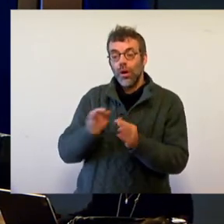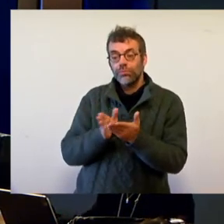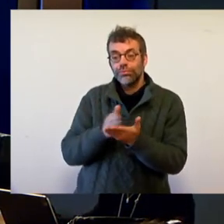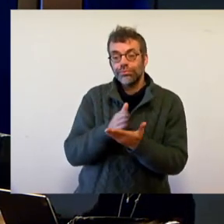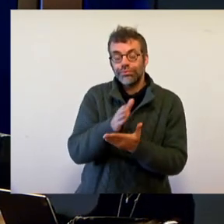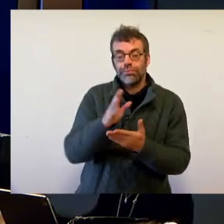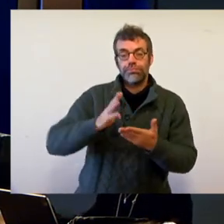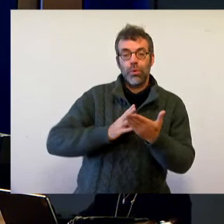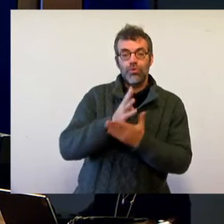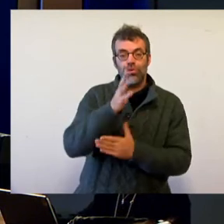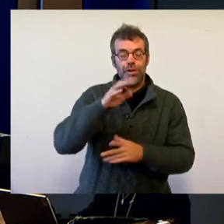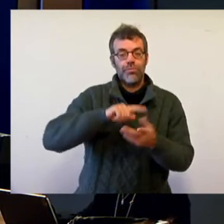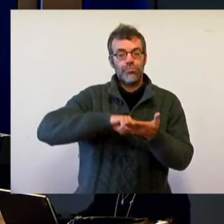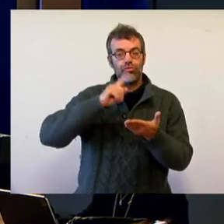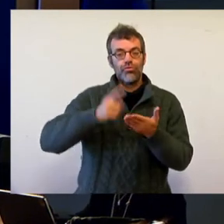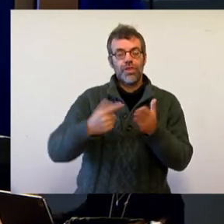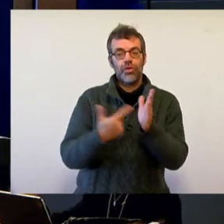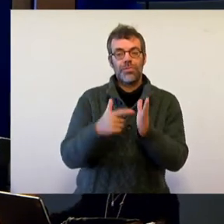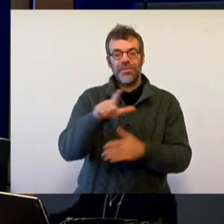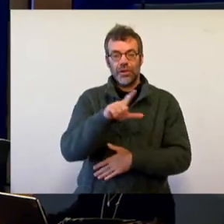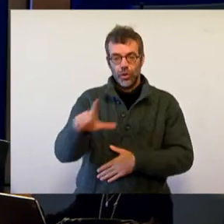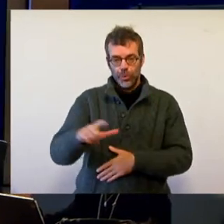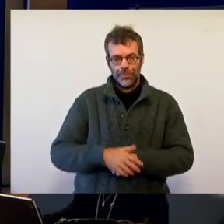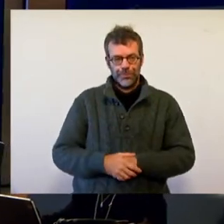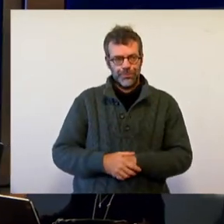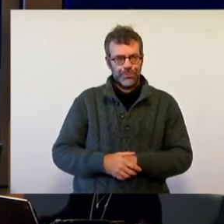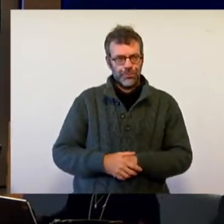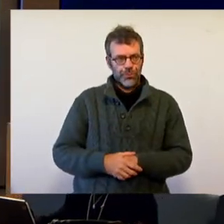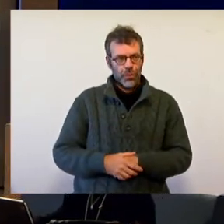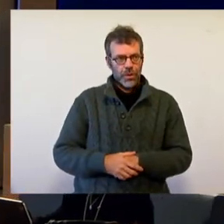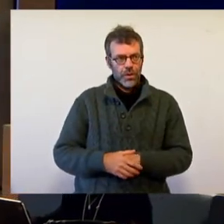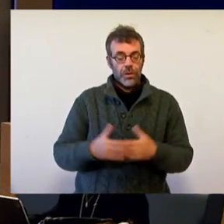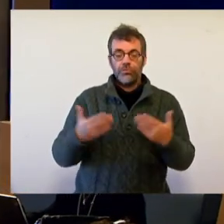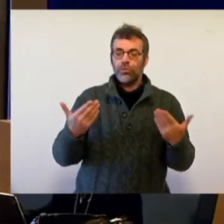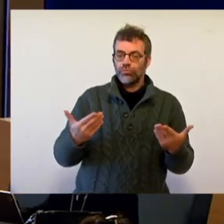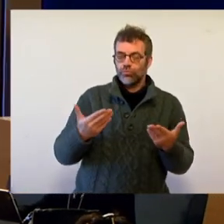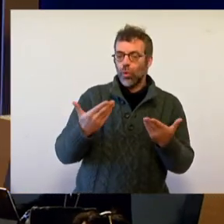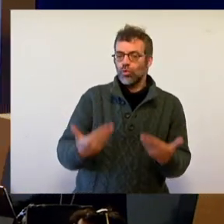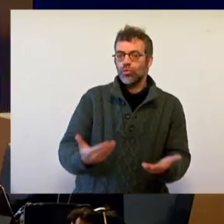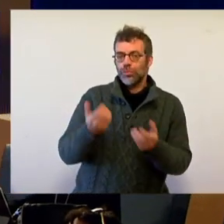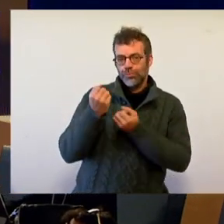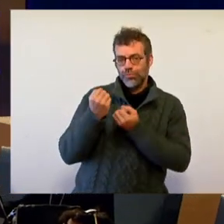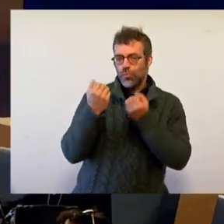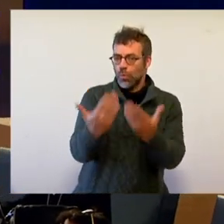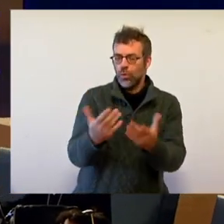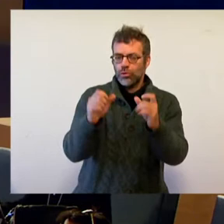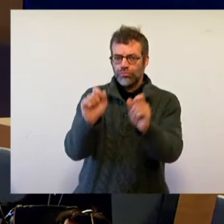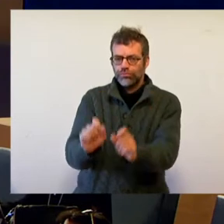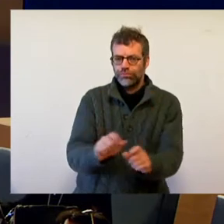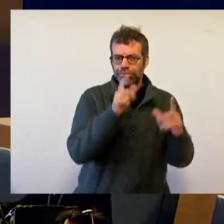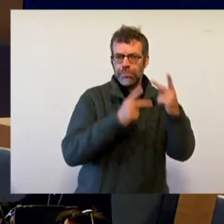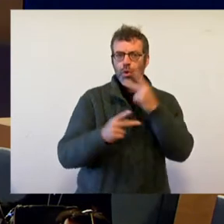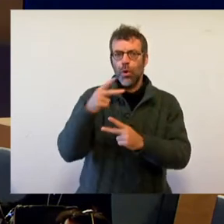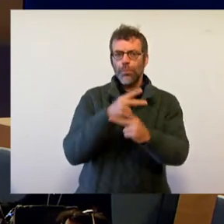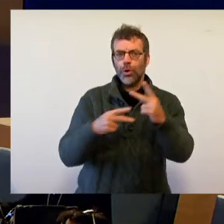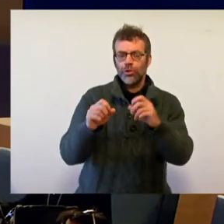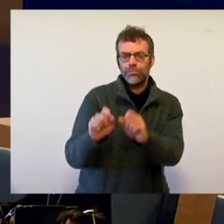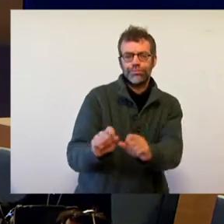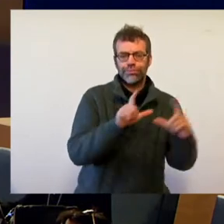budget 2022. Donc nous allons défiler un PowerPoint. Première diapositive, s'il vous